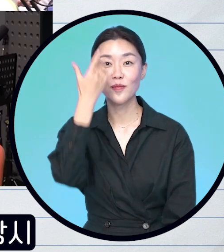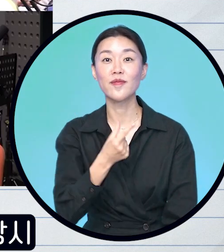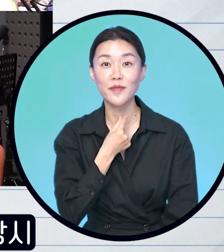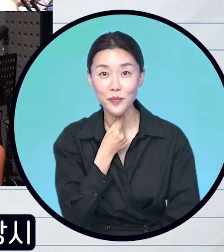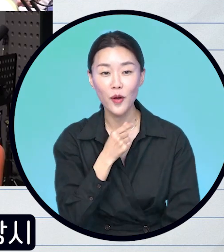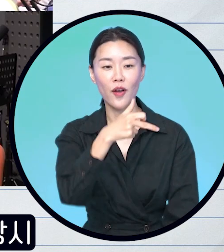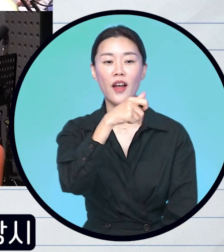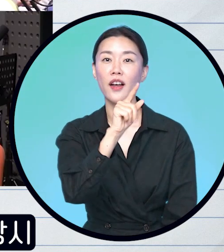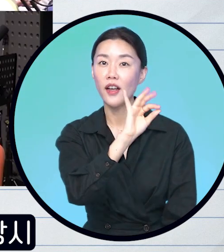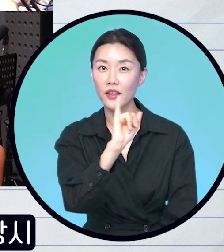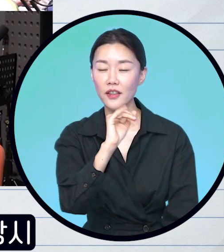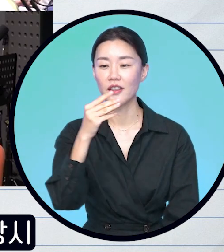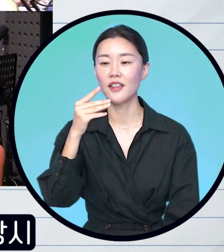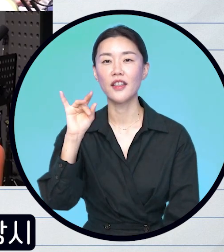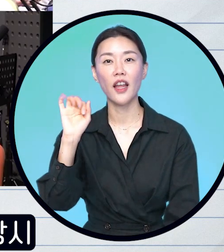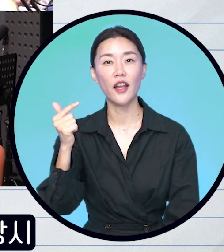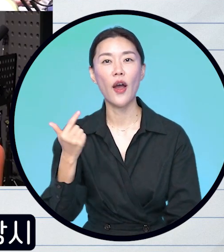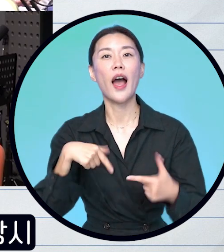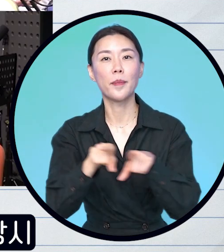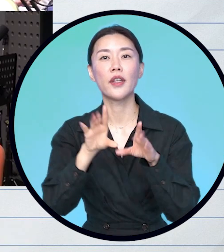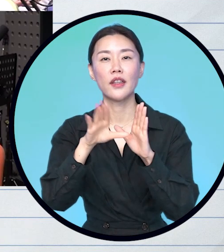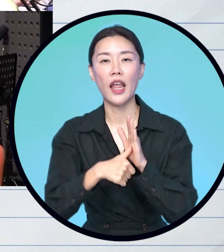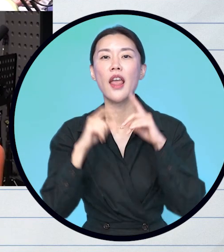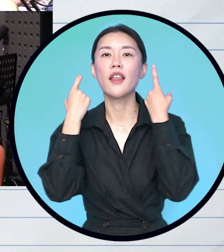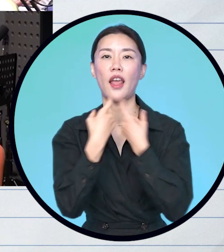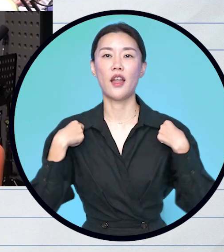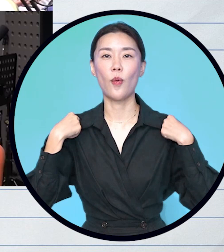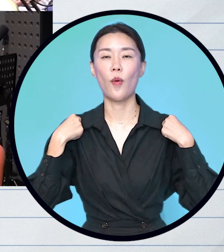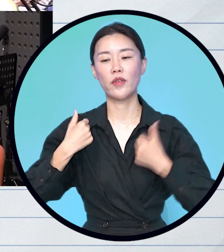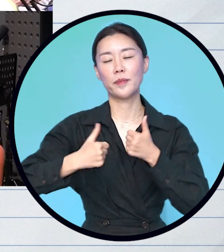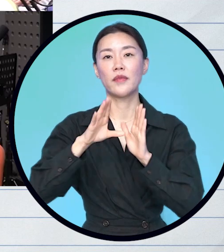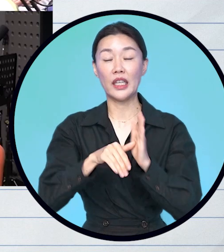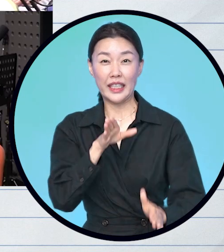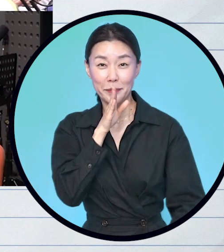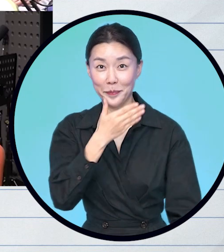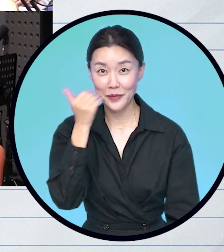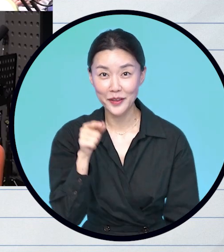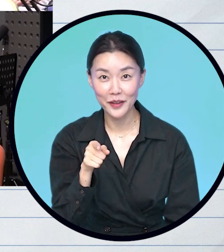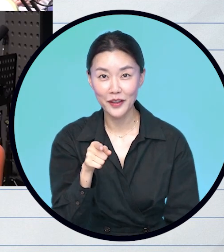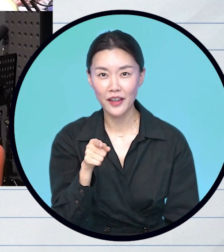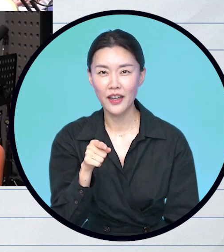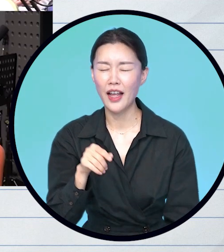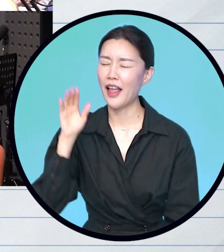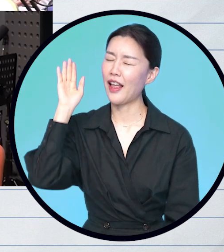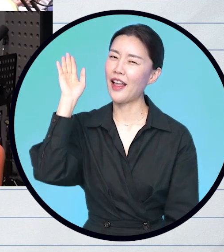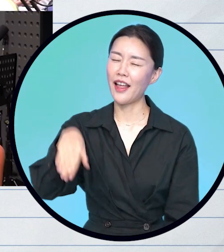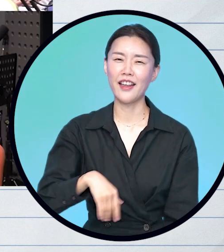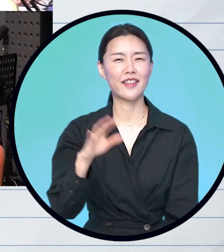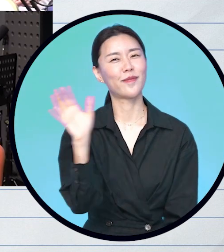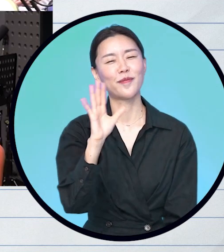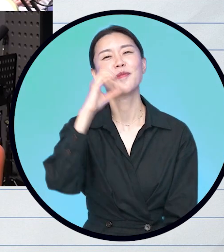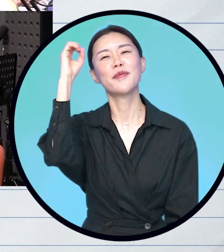휴닝카이 네. 태연씨와 함께한 사복대결 당시 진심으로 삐쳤습니까? 에이, 그게 뭐라고 제가 또 삐지겠습니까?